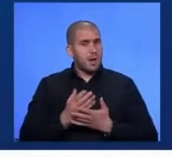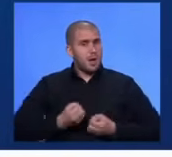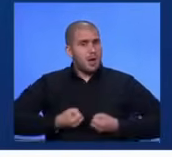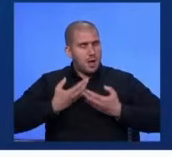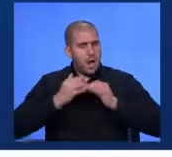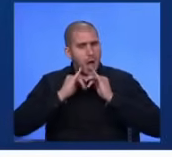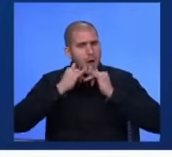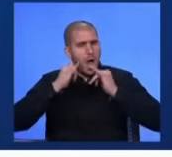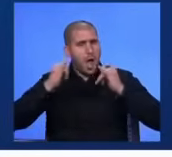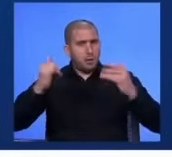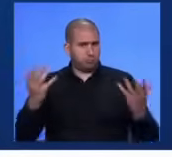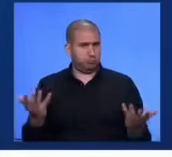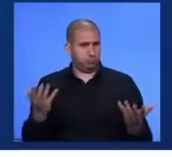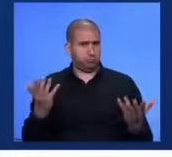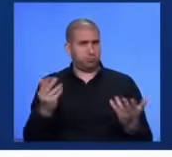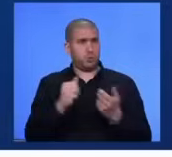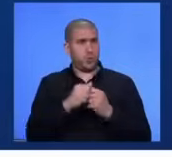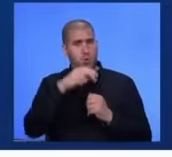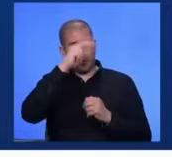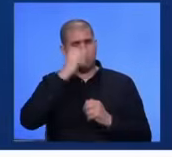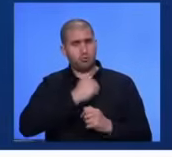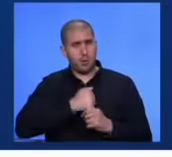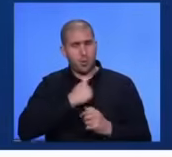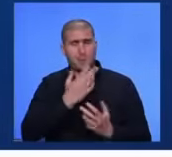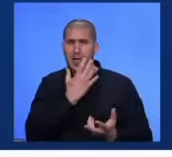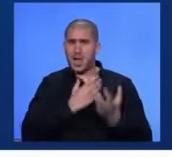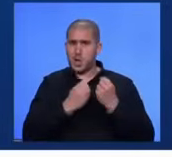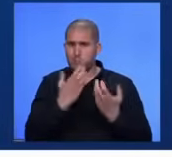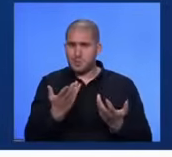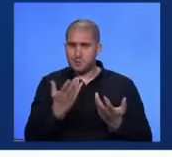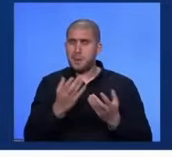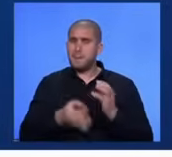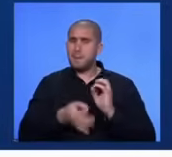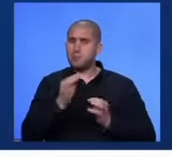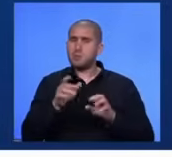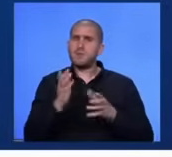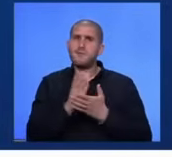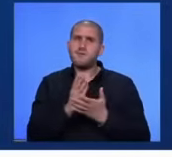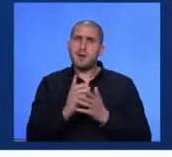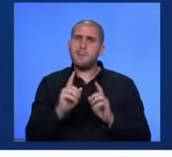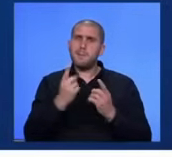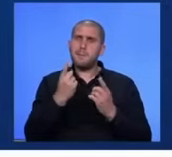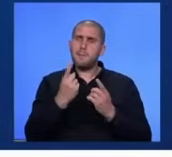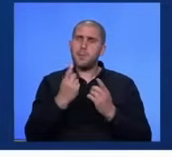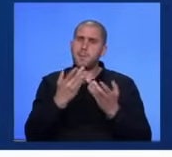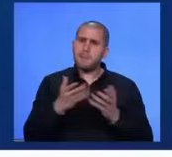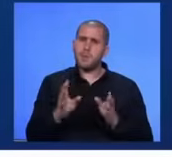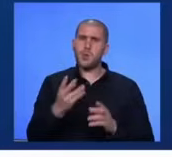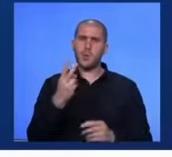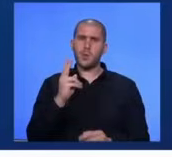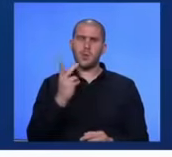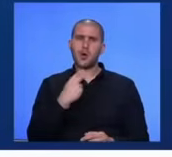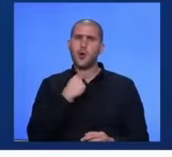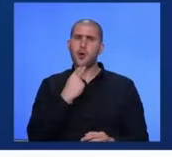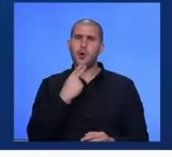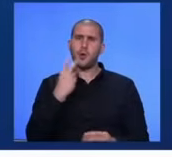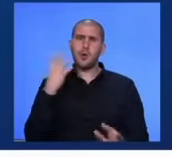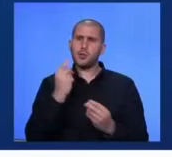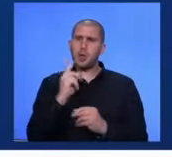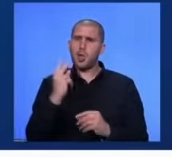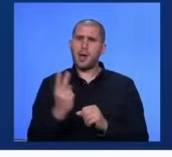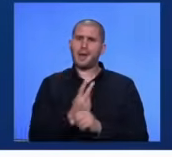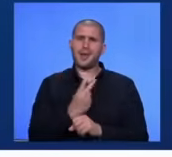וזועקים את זעקתם, הורים שקולים, חטופים. בית משפט כאילו כבר פתאום נפתח לקולות שהוא לא היה רגיל